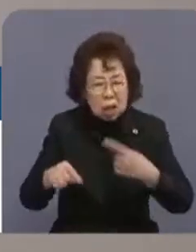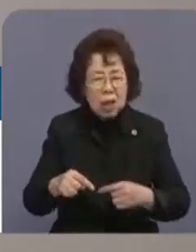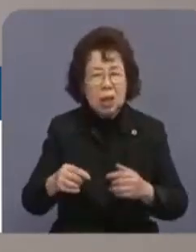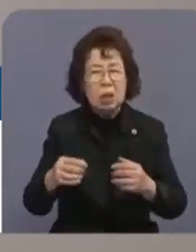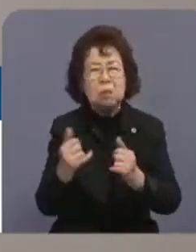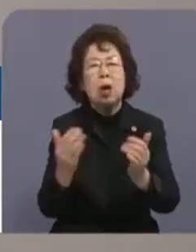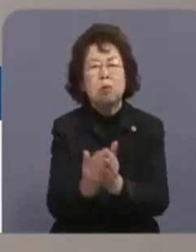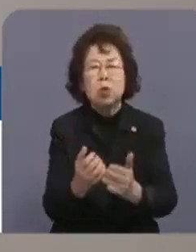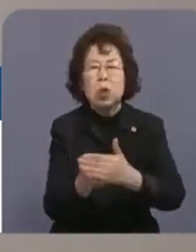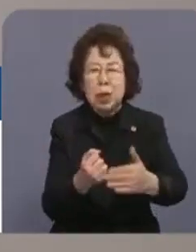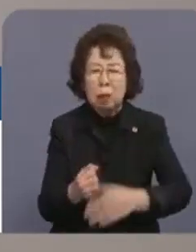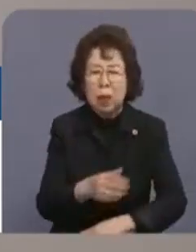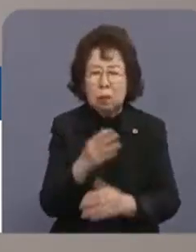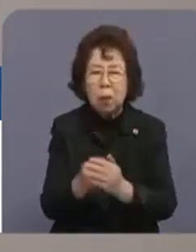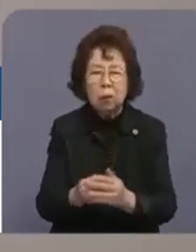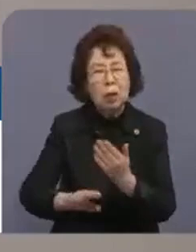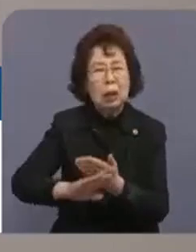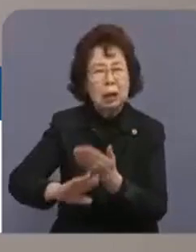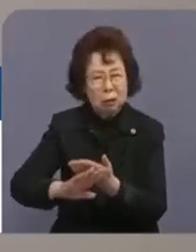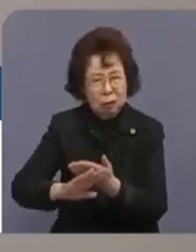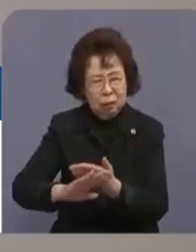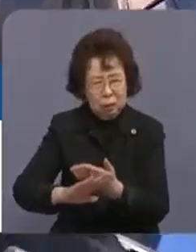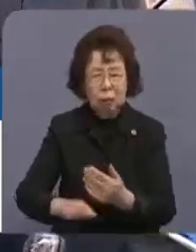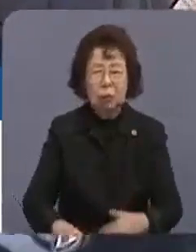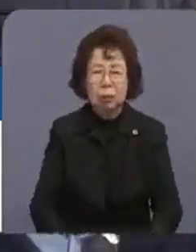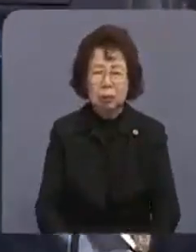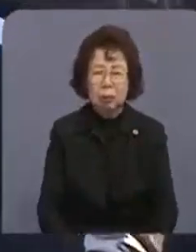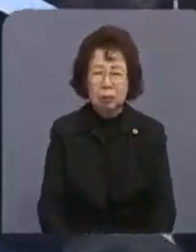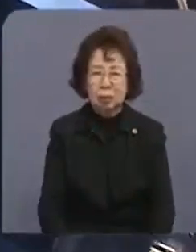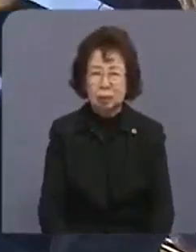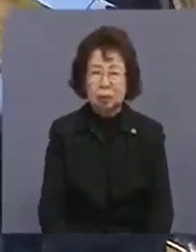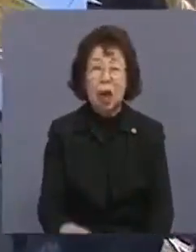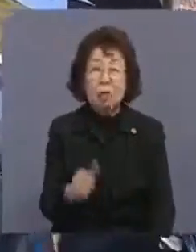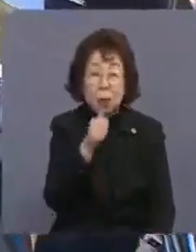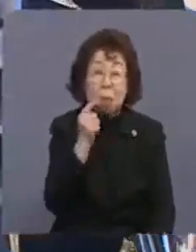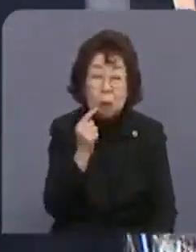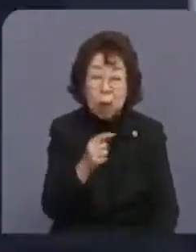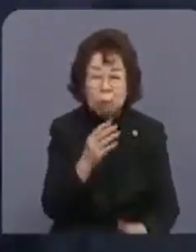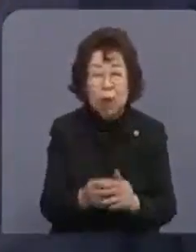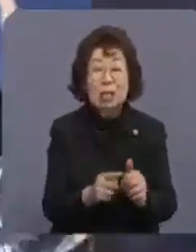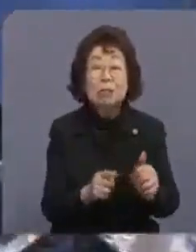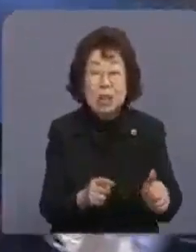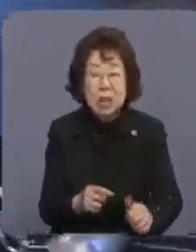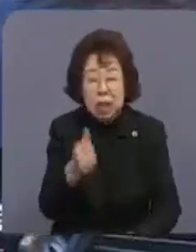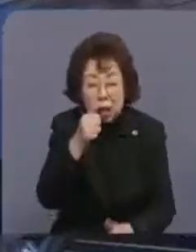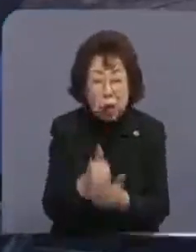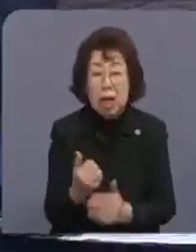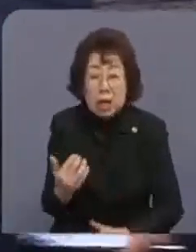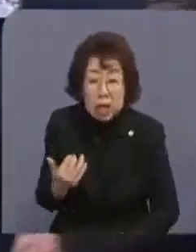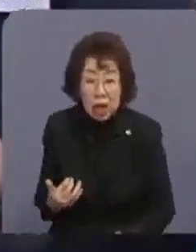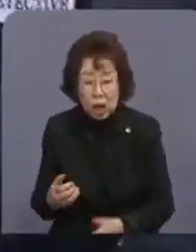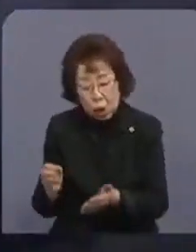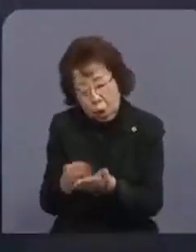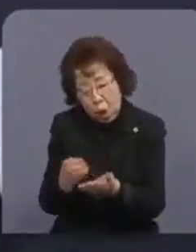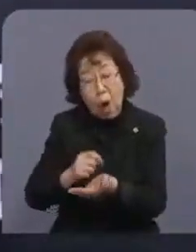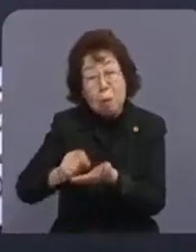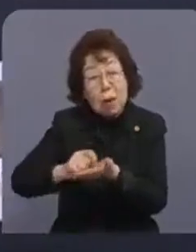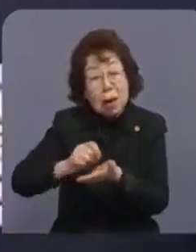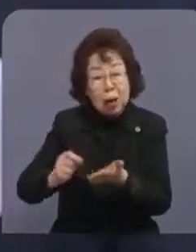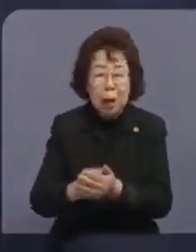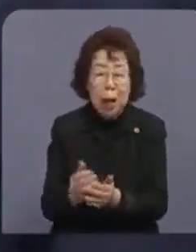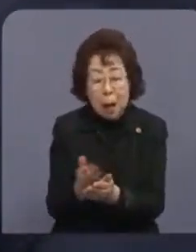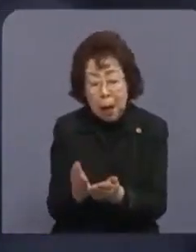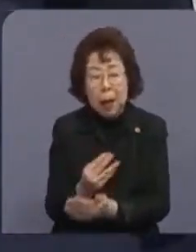부분이 사실 다 요지라고 합니다 변호인은 또 김씨가 명전 작성한 A4 용지 여덟